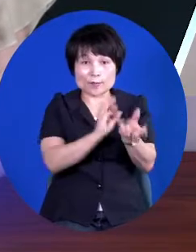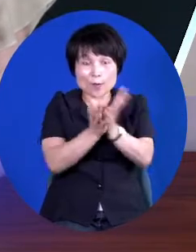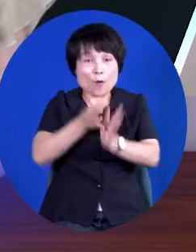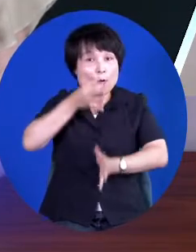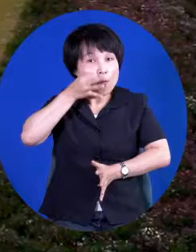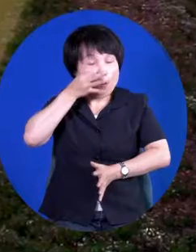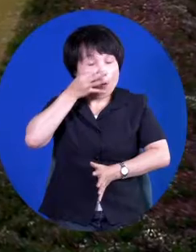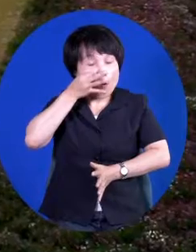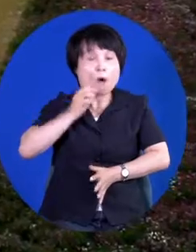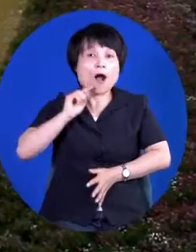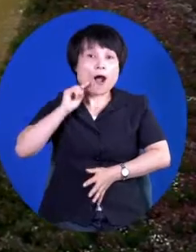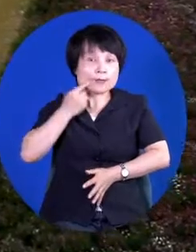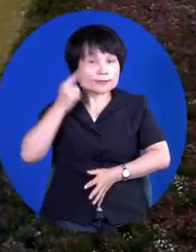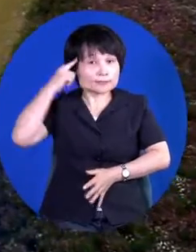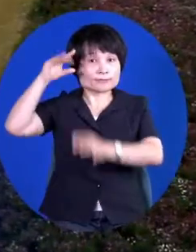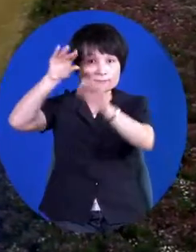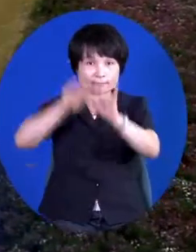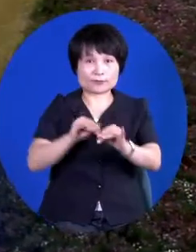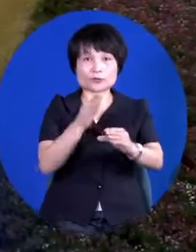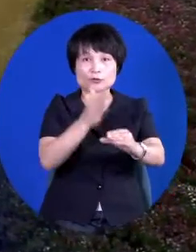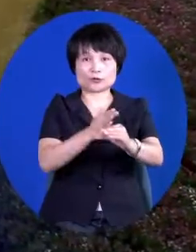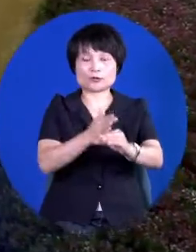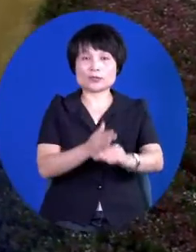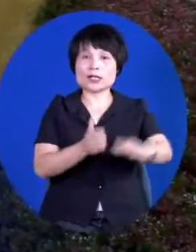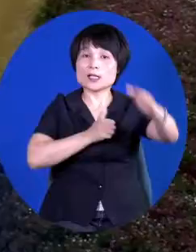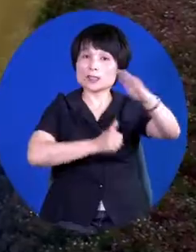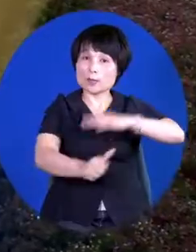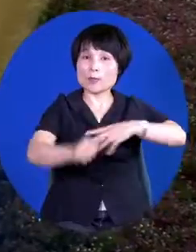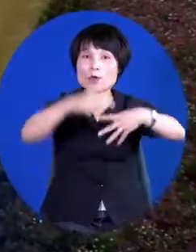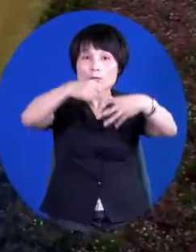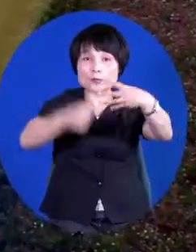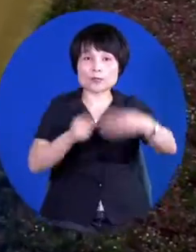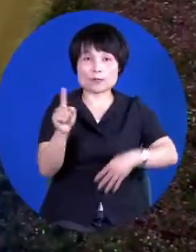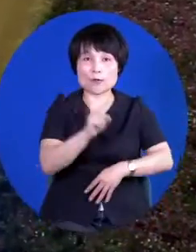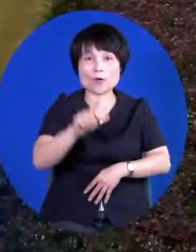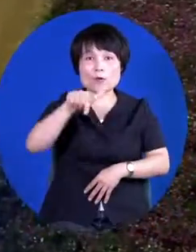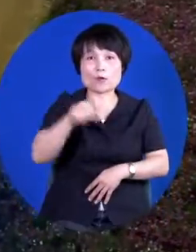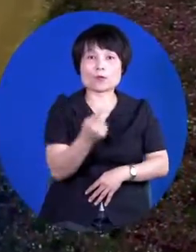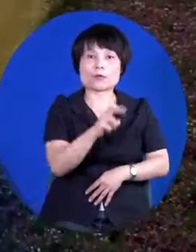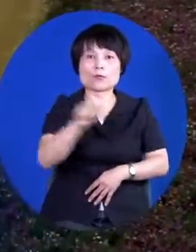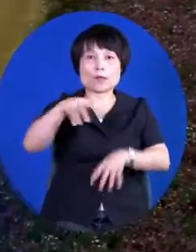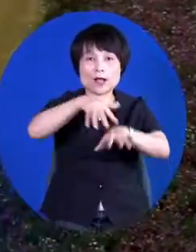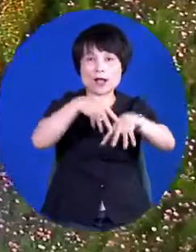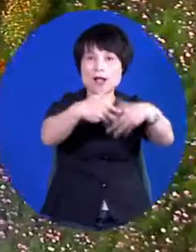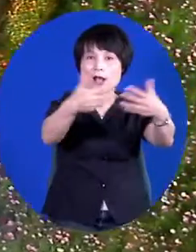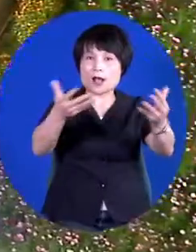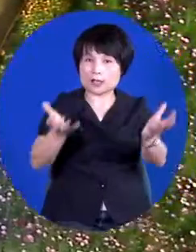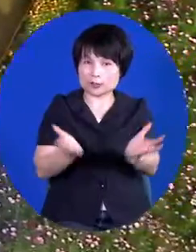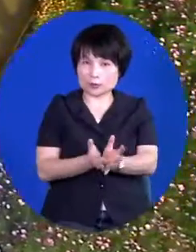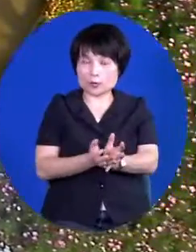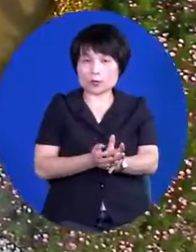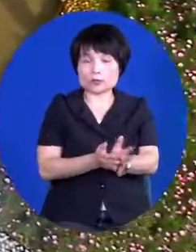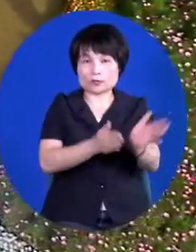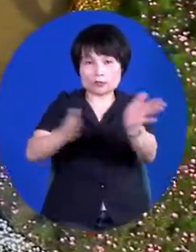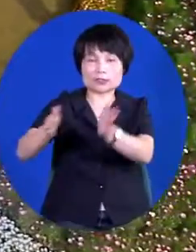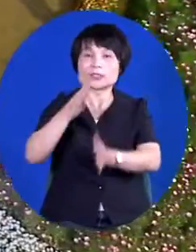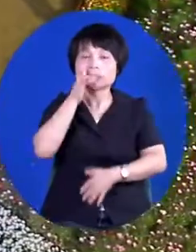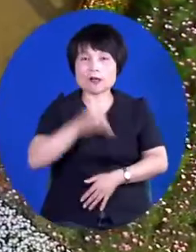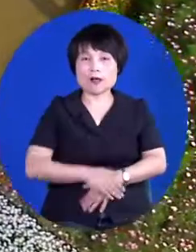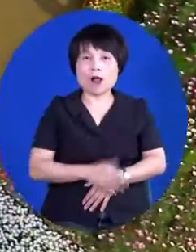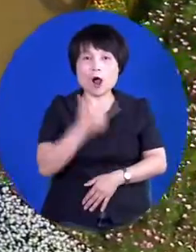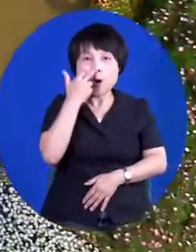있습니다. 공주시의 대표 프로그램 중 하나인 백제마을 고마촌이 들어선 이곳에는 코스모스와